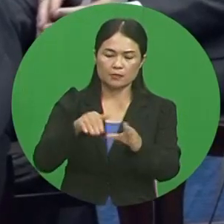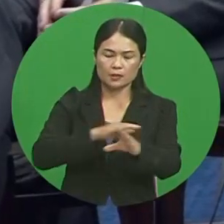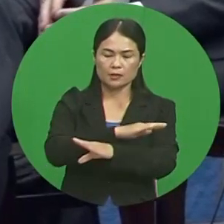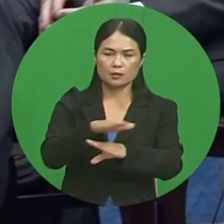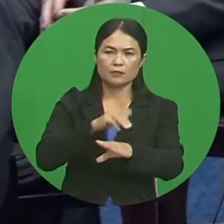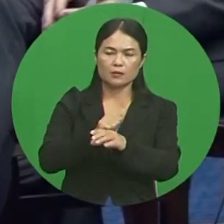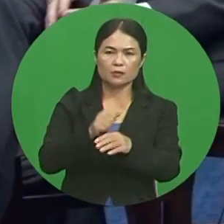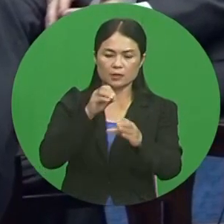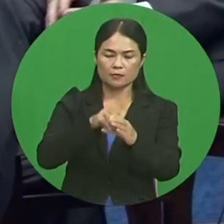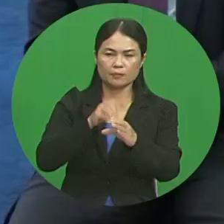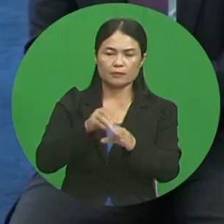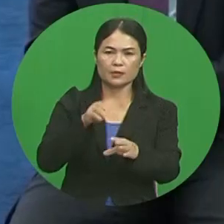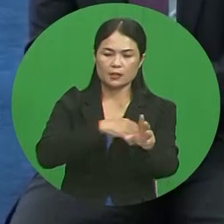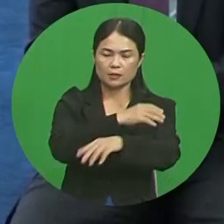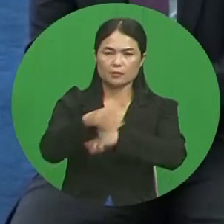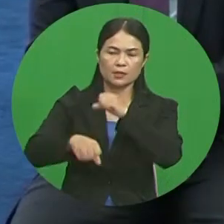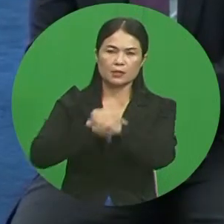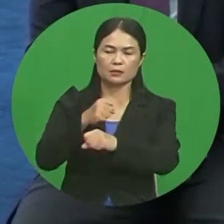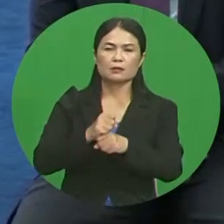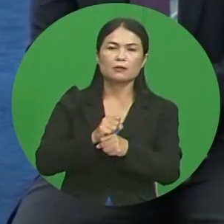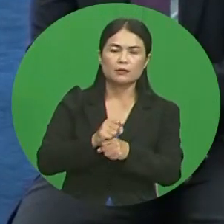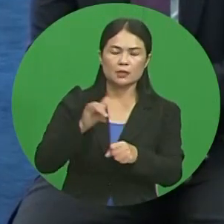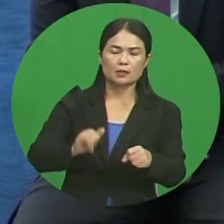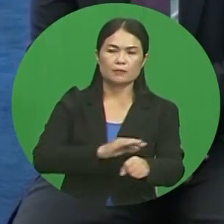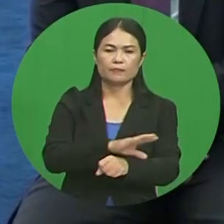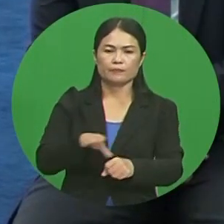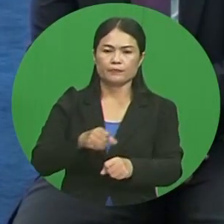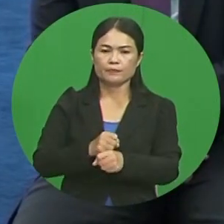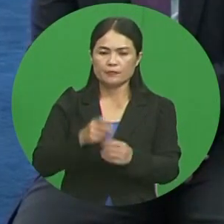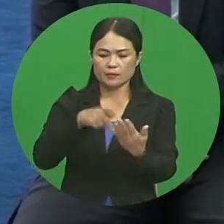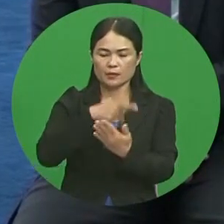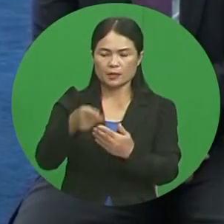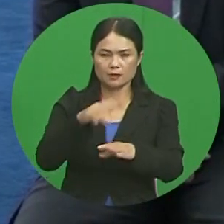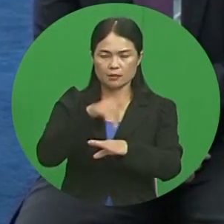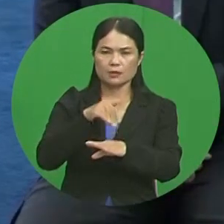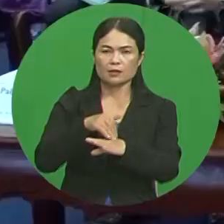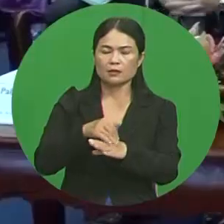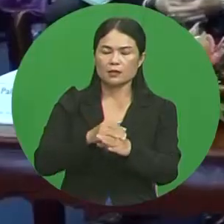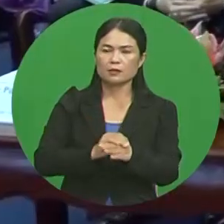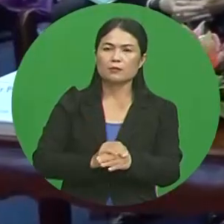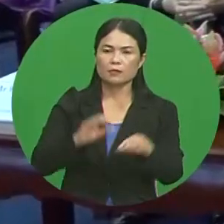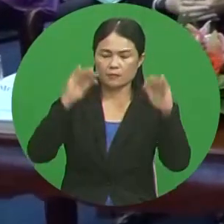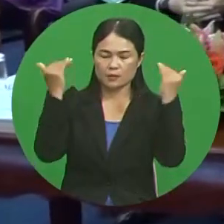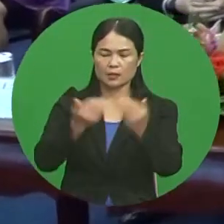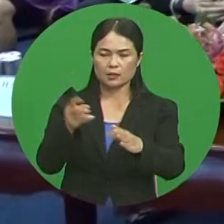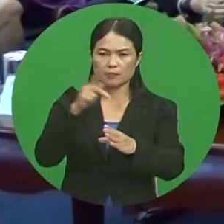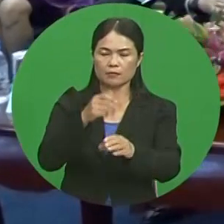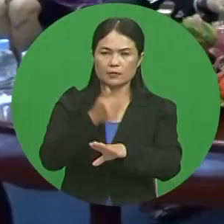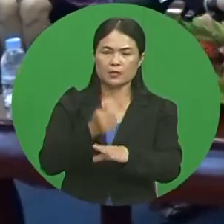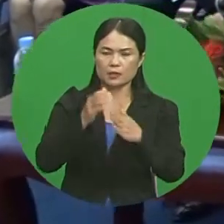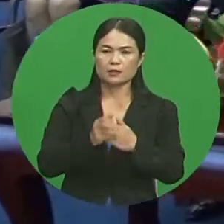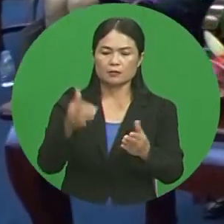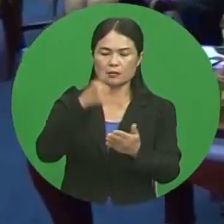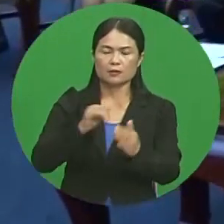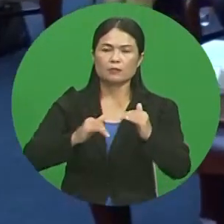សម្រាប់ការវិនិយោគលើហេដ្ឋារចនាសម្ព័ន្ធនៅកម្ពុជាកម្មវិធីខាងលើនេះមានសមាជិកចូលរួមពីថ្នាក់ដឹកនាំនិងតំ